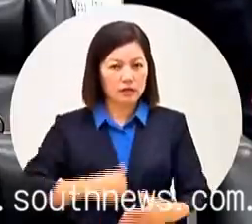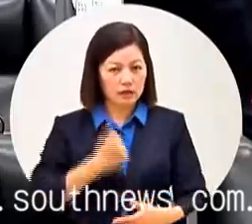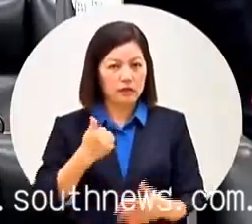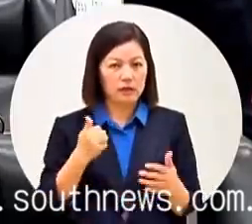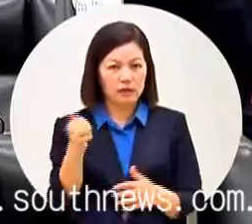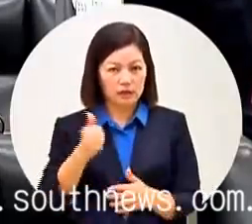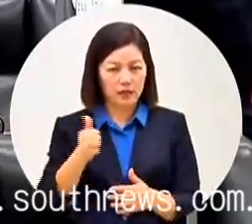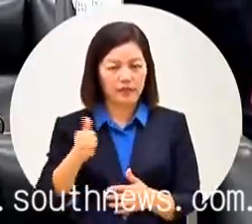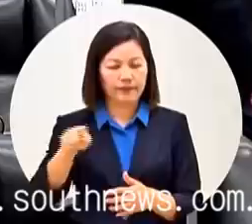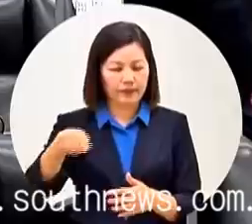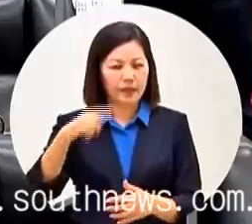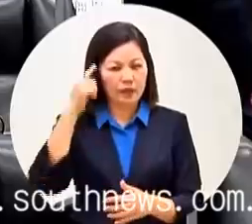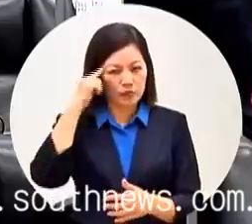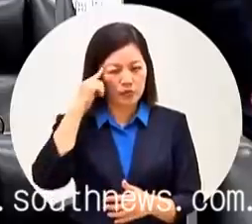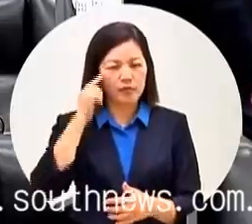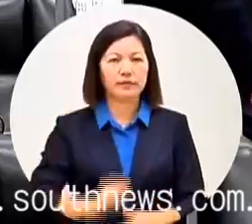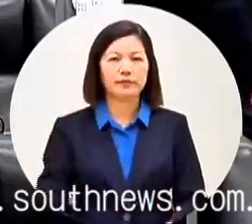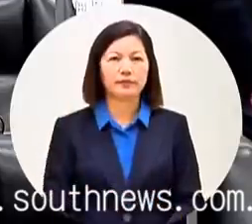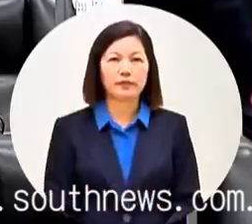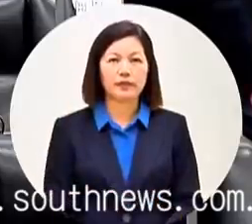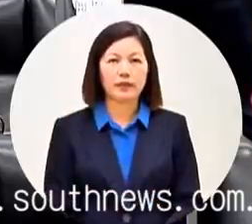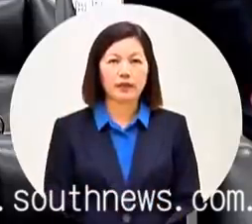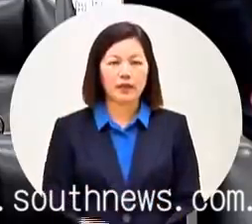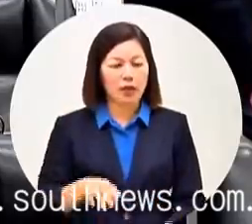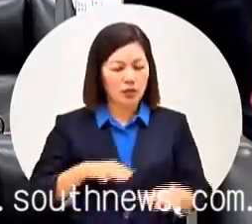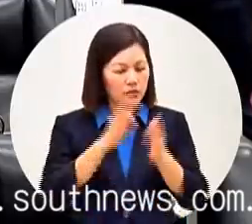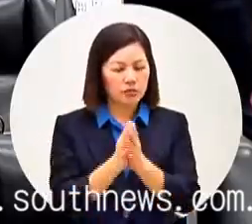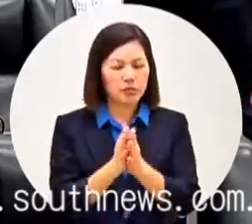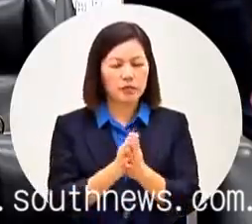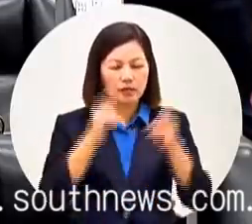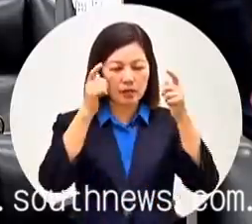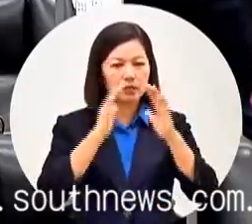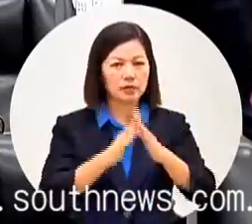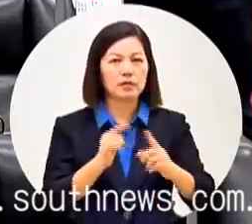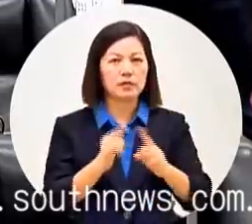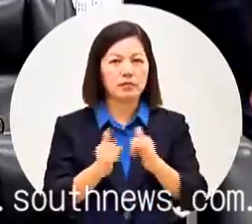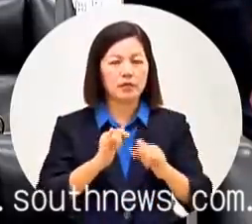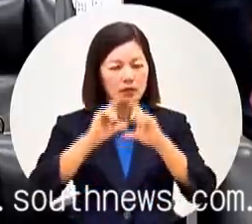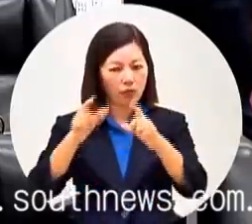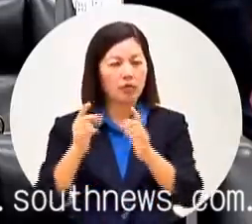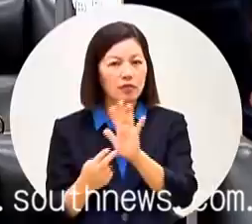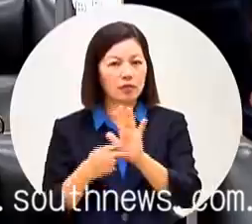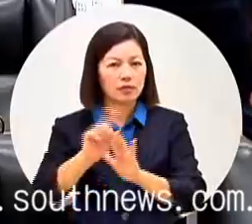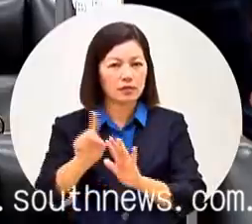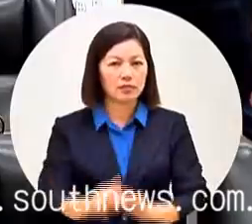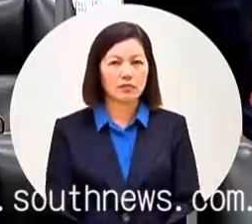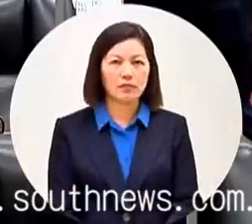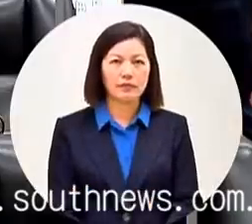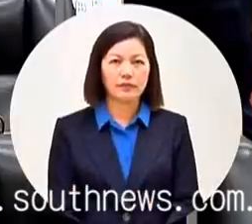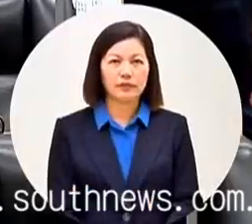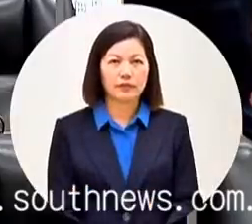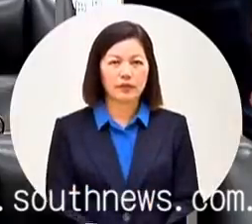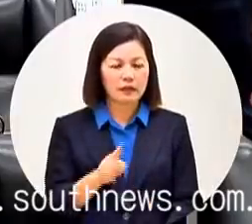我，昨天市长回答我们所有的高雄市民跟全体的议员，你说你